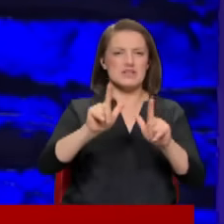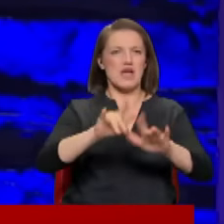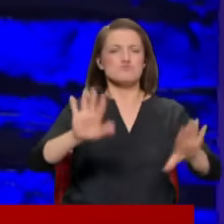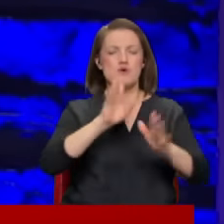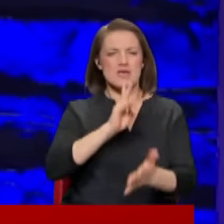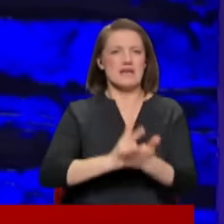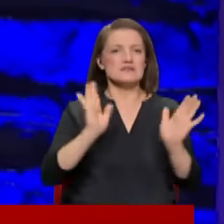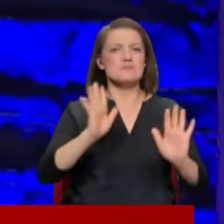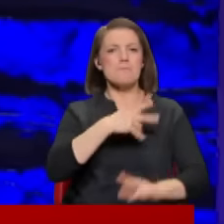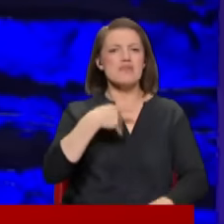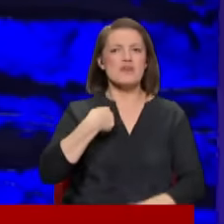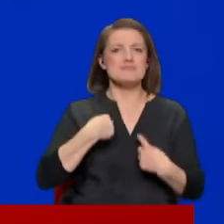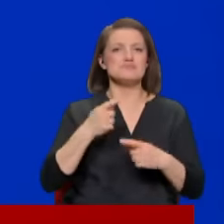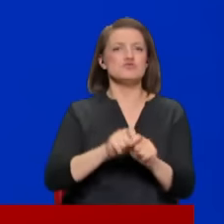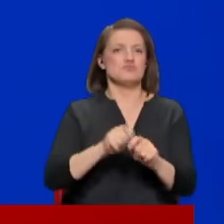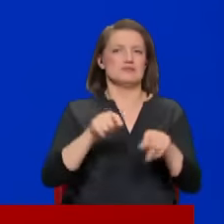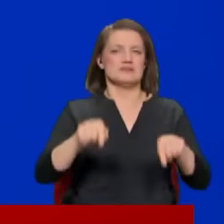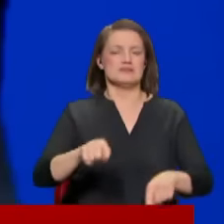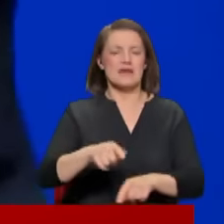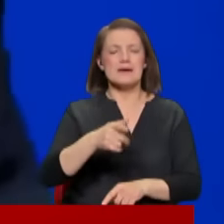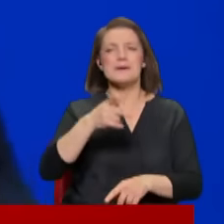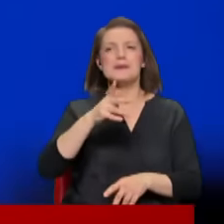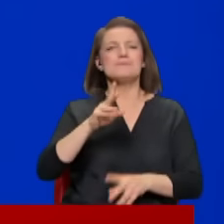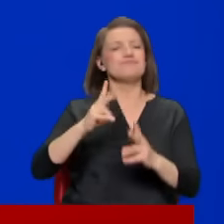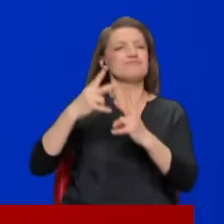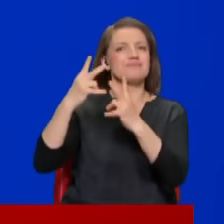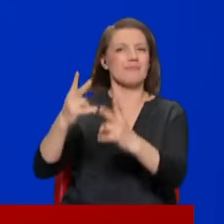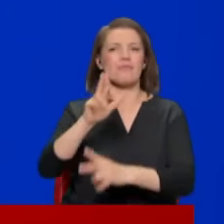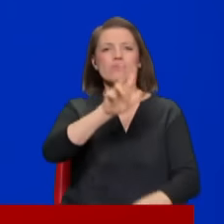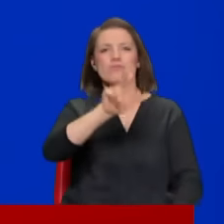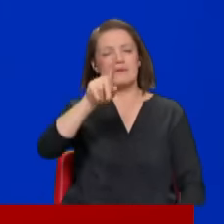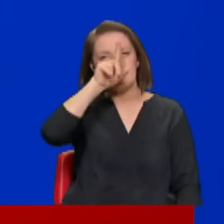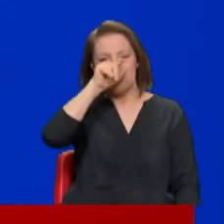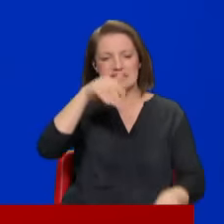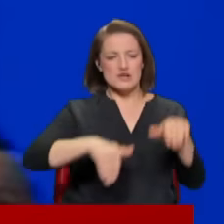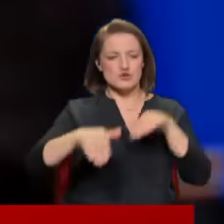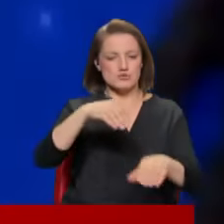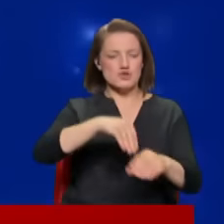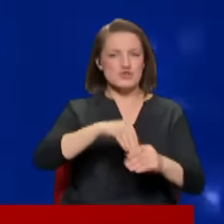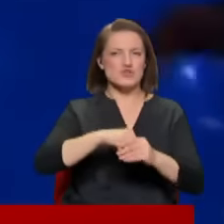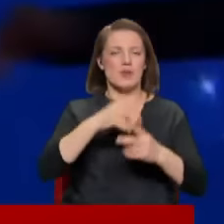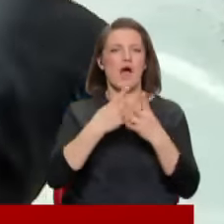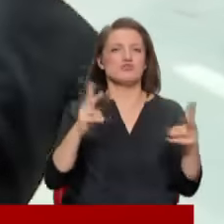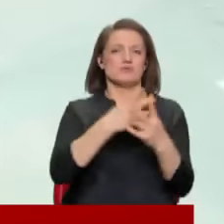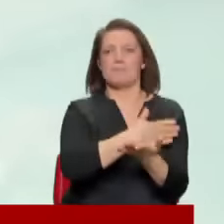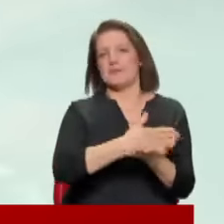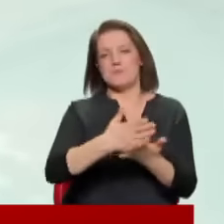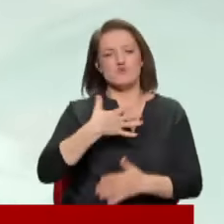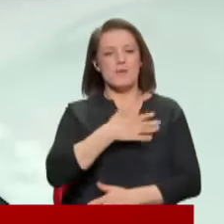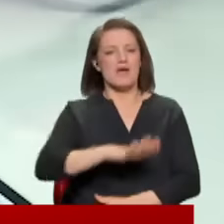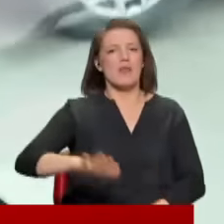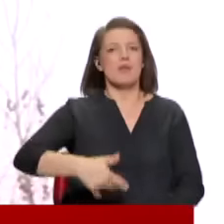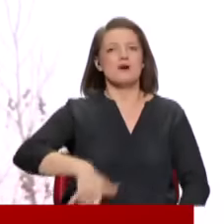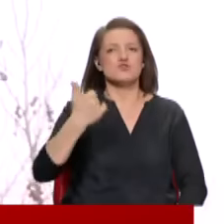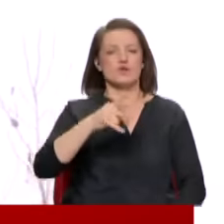net. Çünkü belediyecilik bizim işimiz. Yeniden Refah Partisi cephesinden 31 Mart yerel seçimi için iddialı açıklamalar sürüyor. CHP Genel